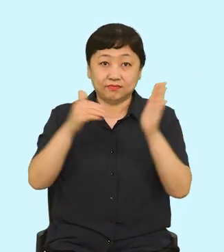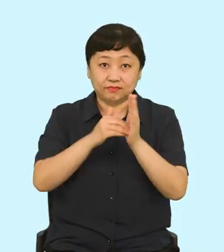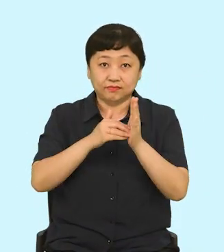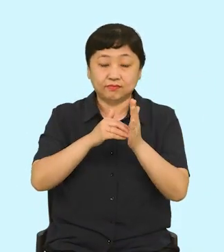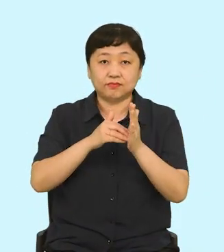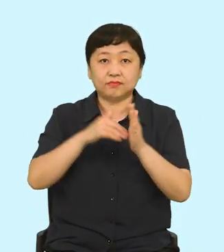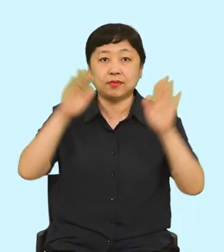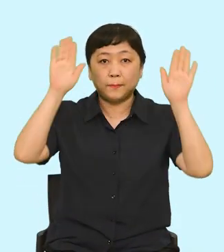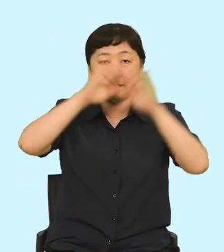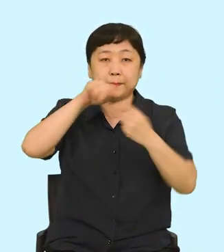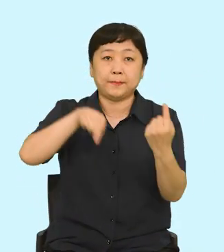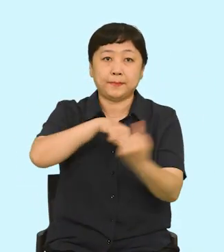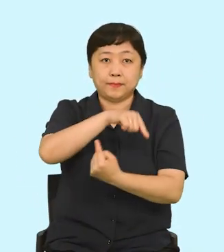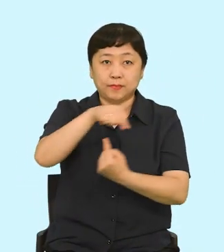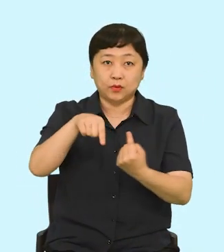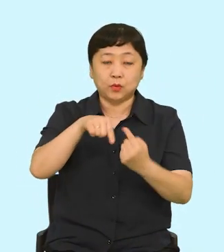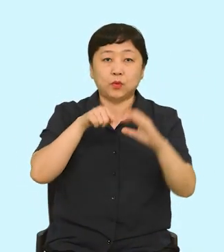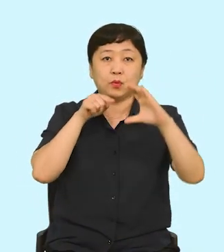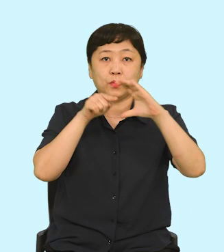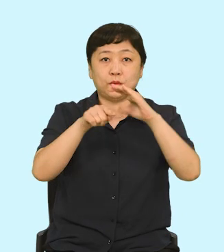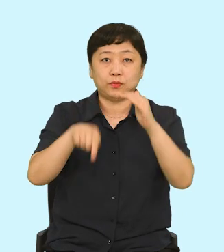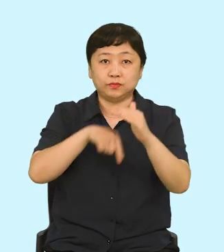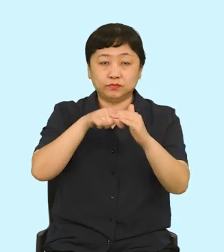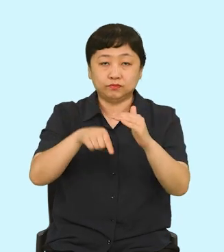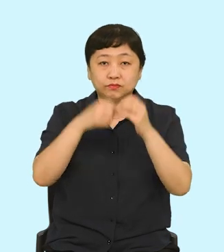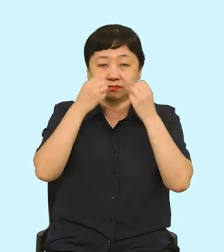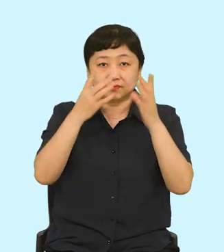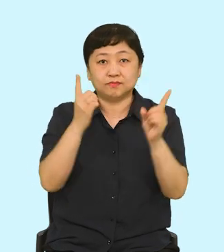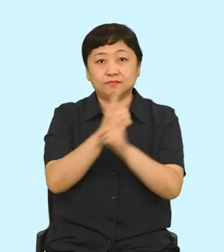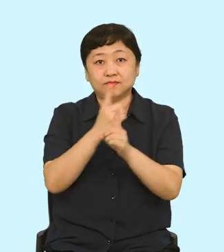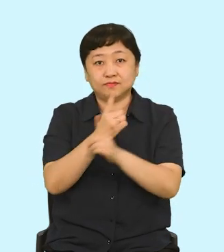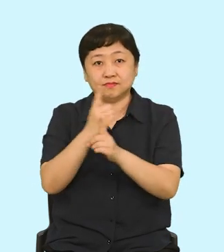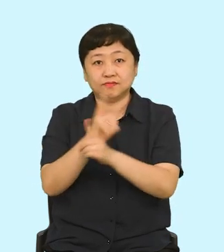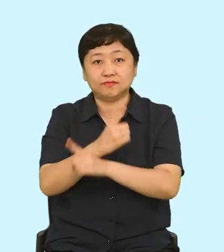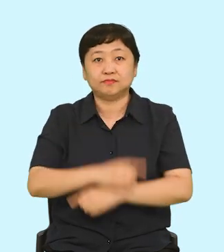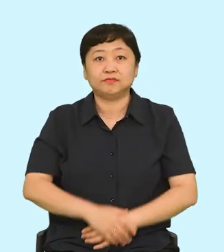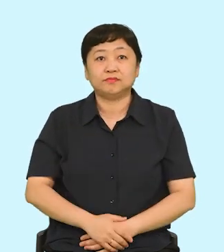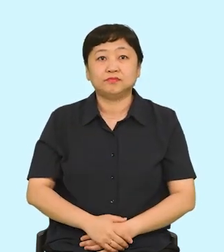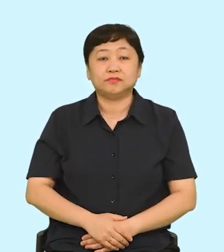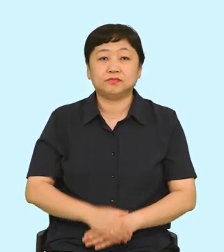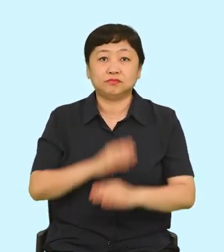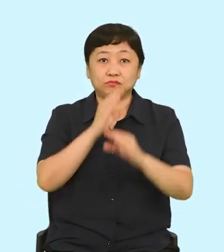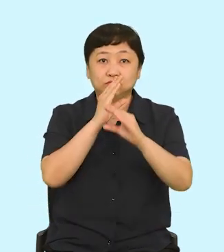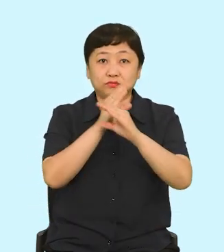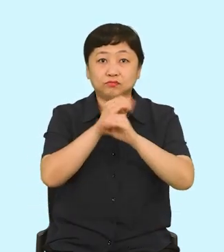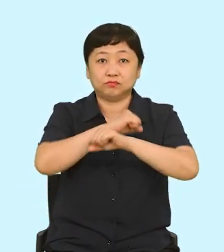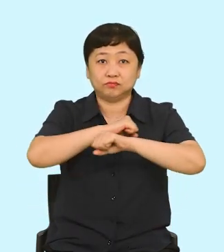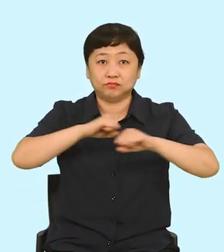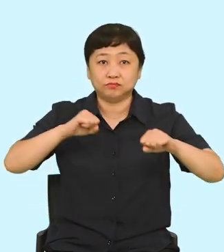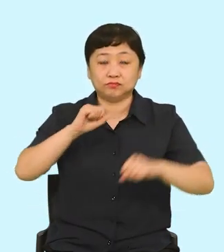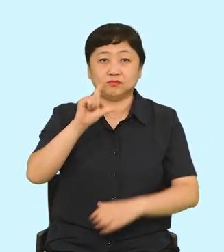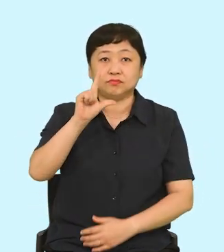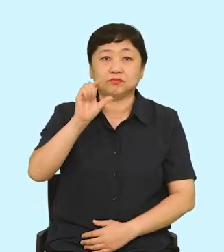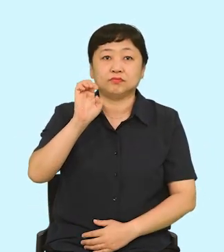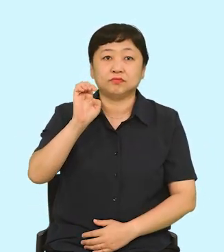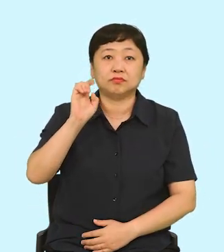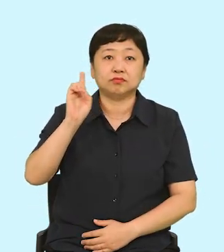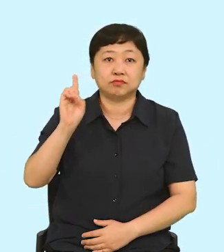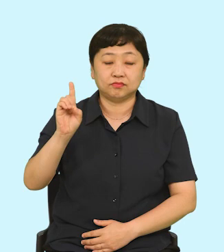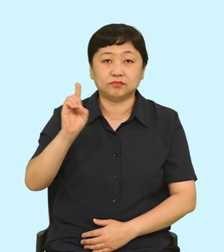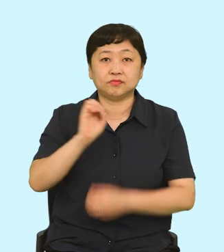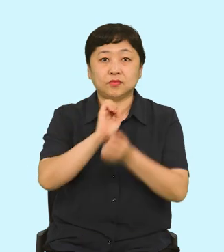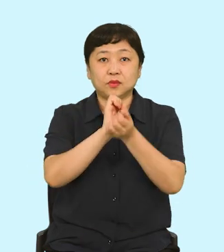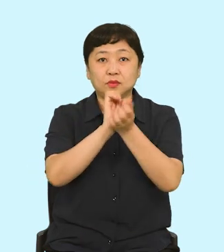15일까지 야간 개장에 들어갔고 동굴 내부 토피어리가 새롭게 꾸며졌는데요. 워홀 광장 중앙에 조성된